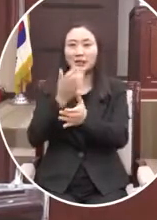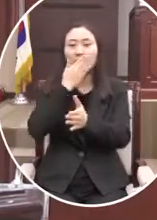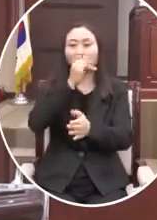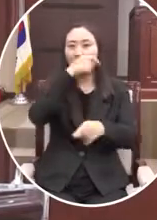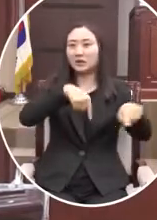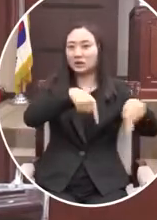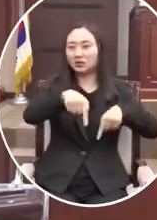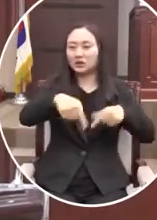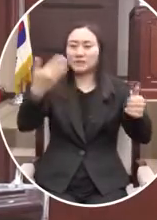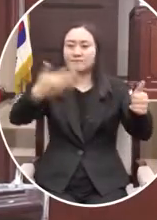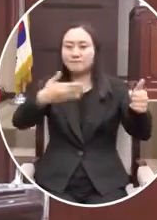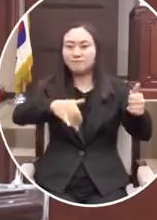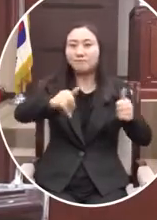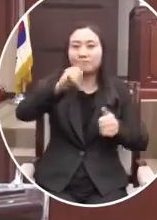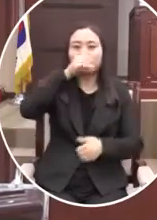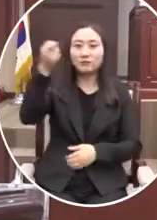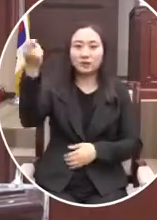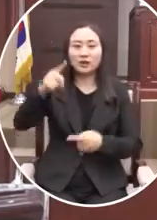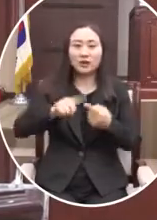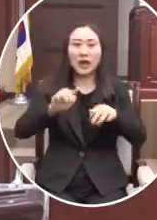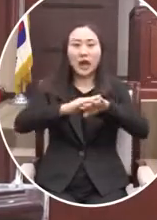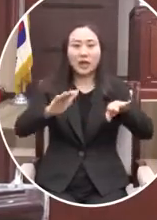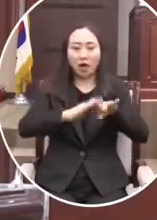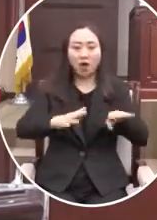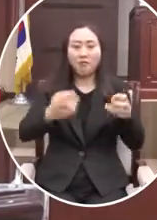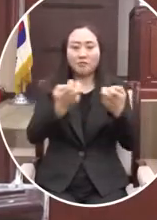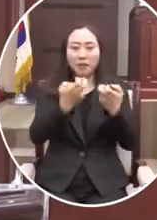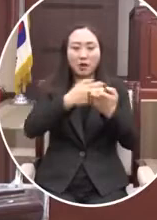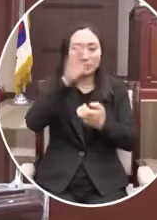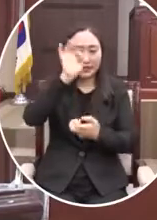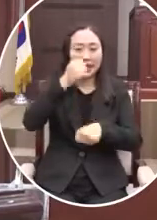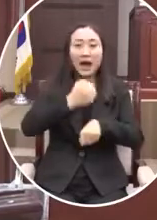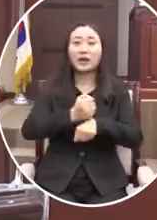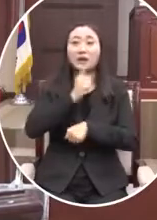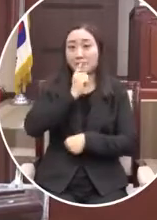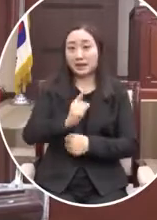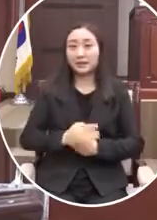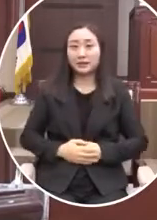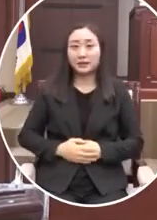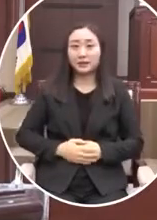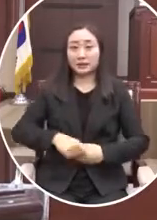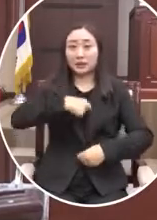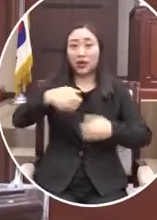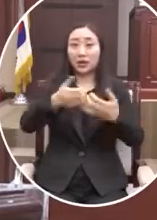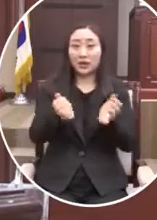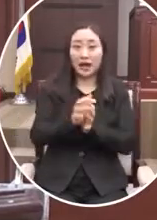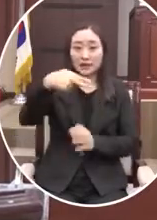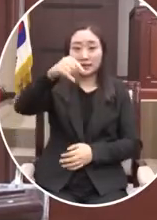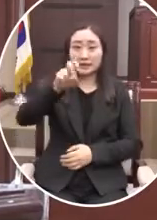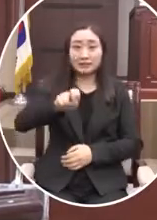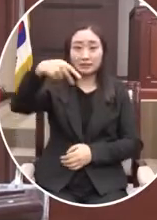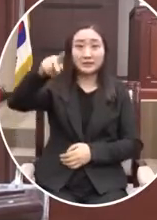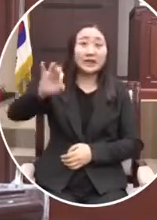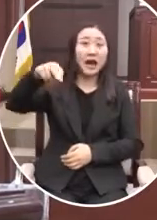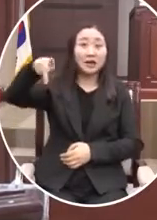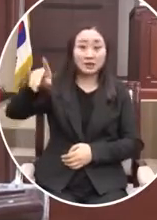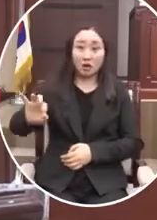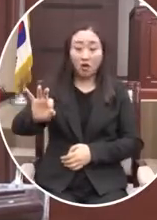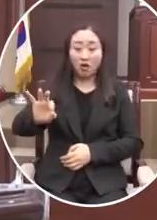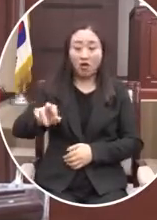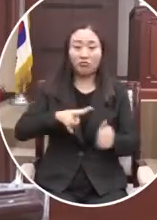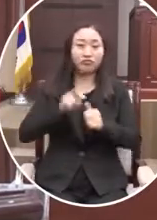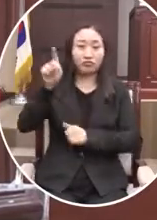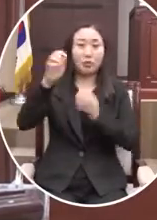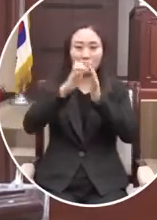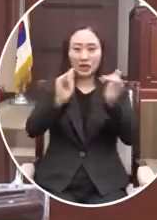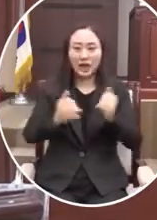있도록 정치권에 요청을 하고 대책 마련을 강구하겠다고 말합니다. 정의당 심상정 후보는